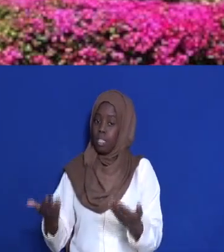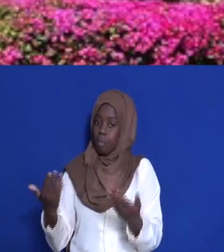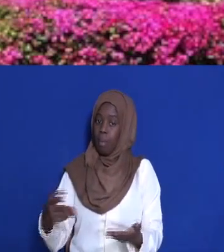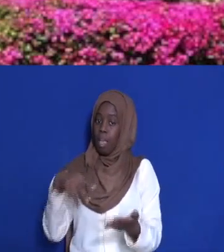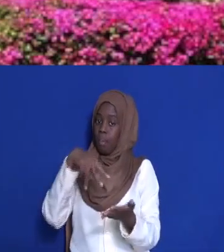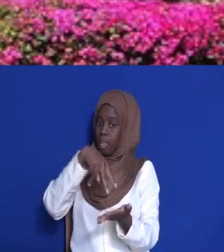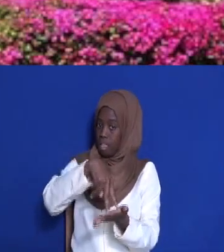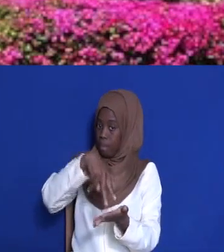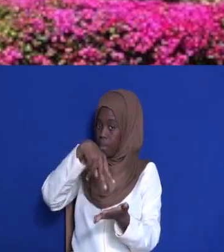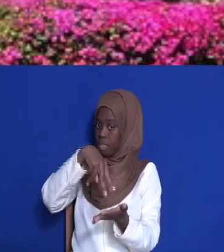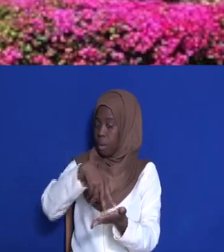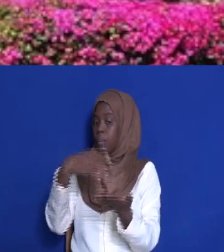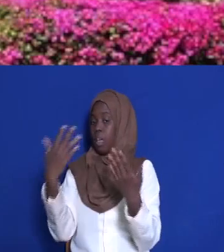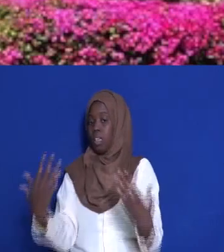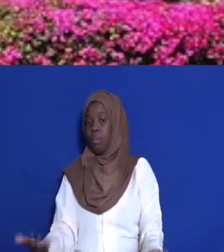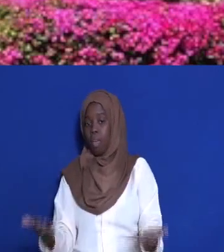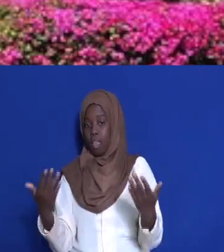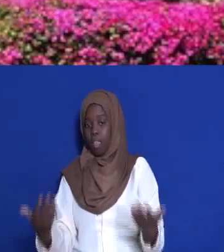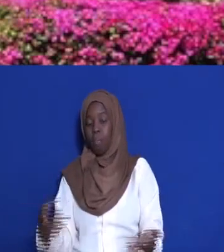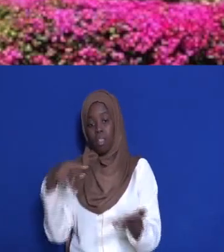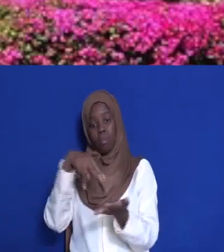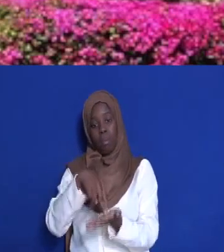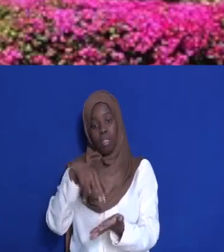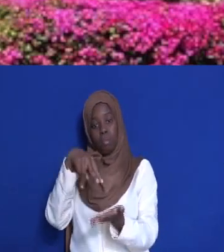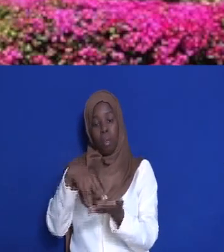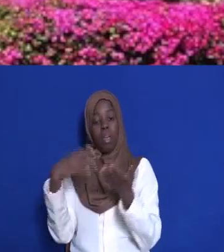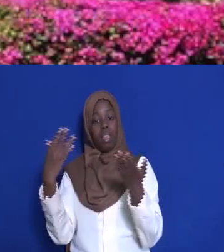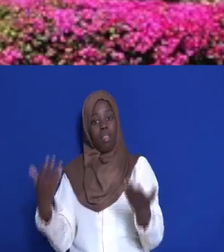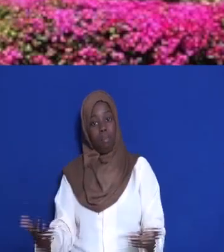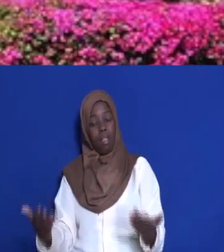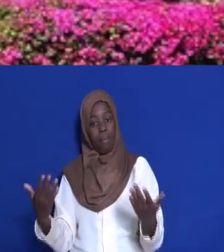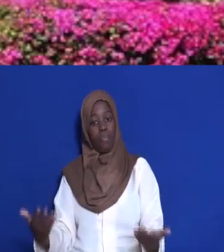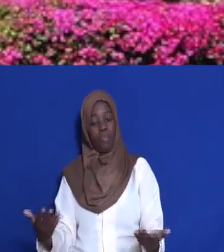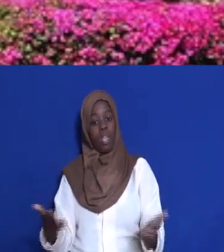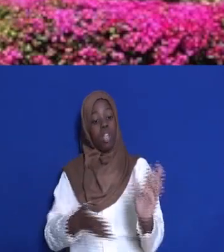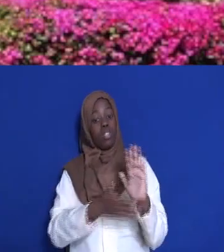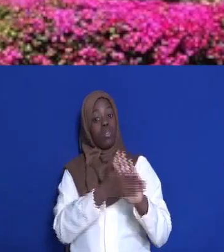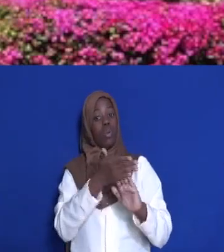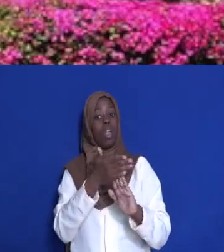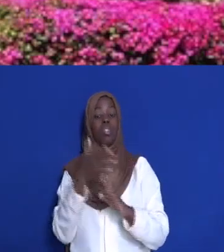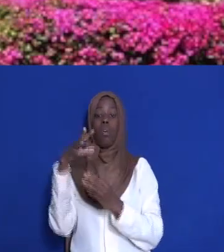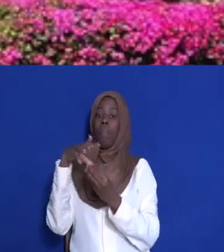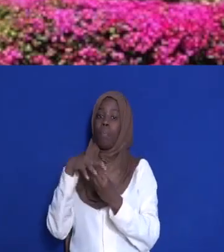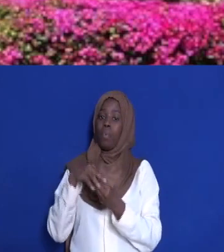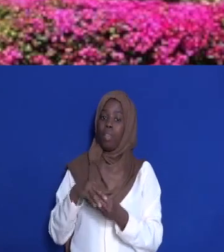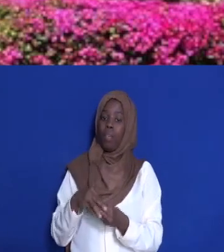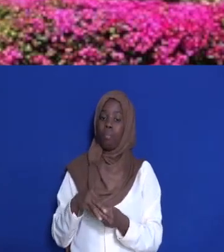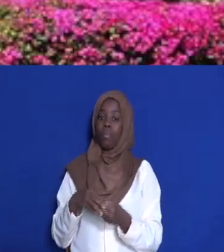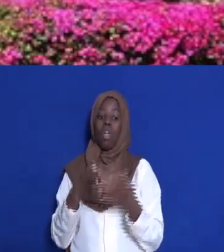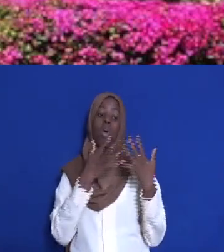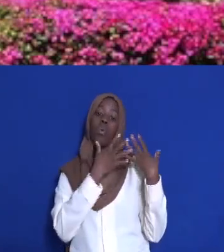simama, hima, hima, simama, simama, hima, hima. Aya. Sasa tuanze kwa